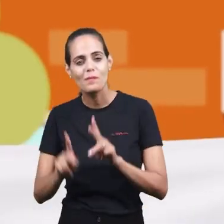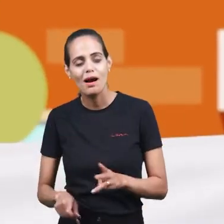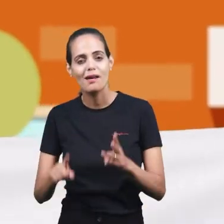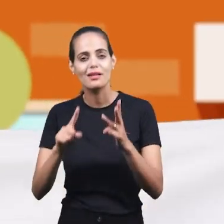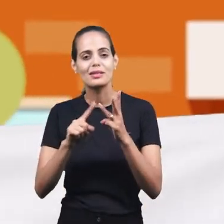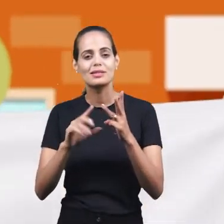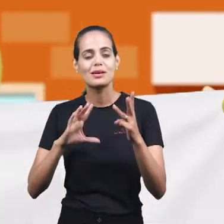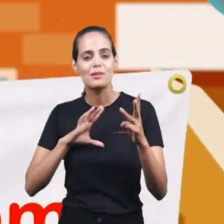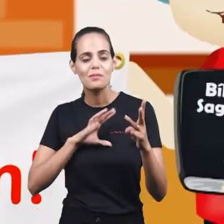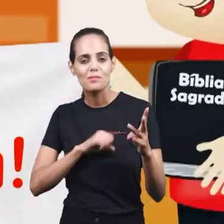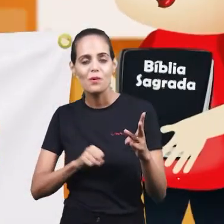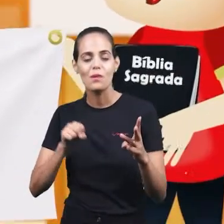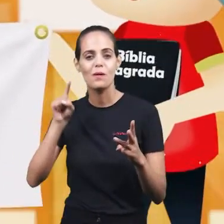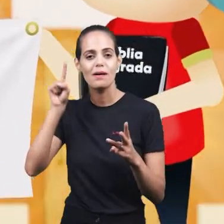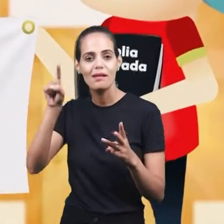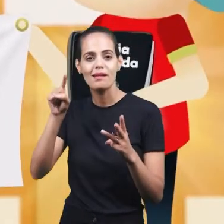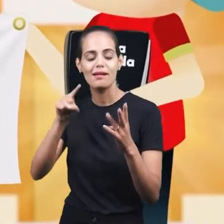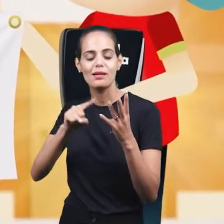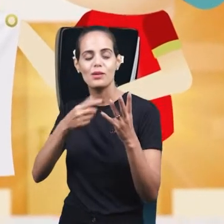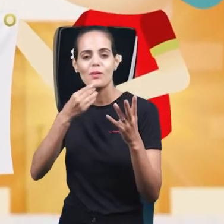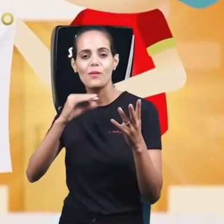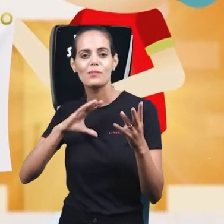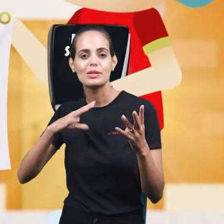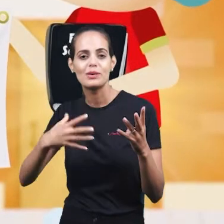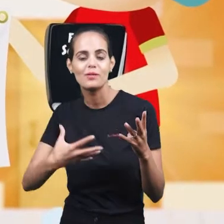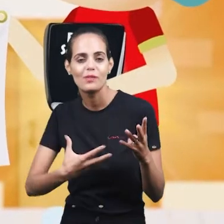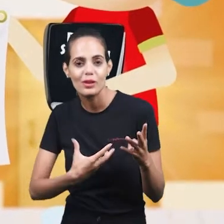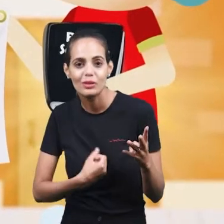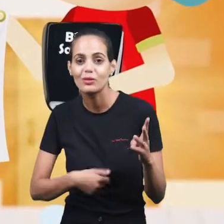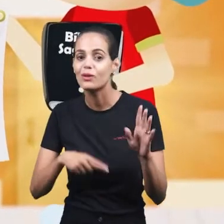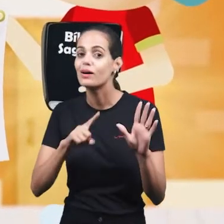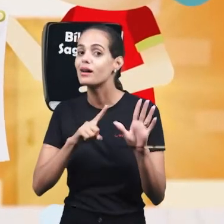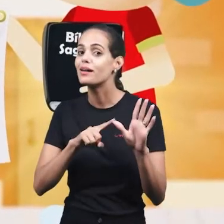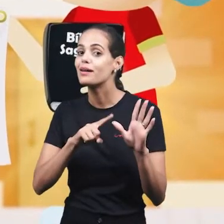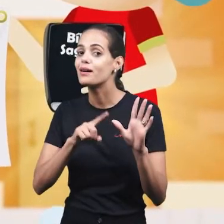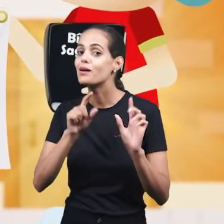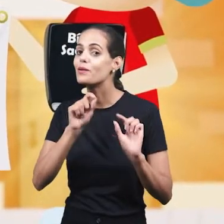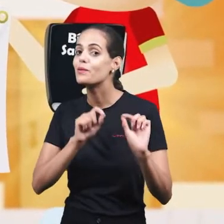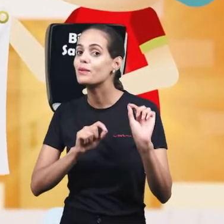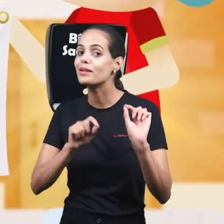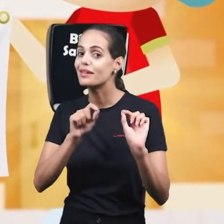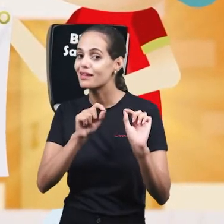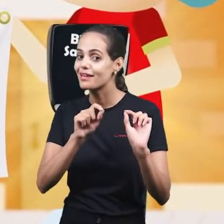Верный Бог, Он наш мир, Он любовь, Спаситель и Господь.